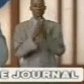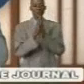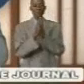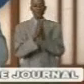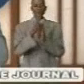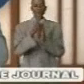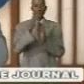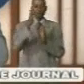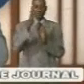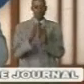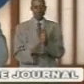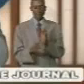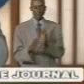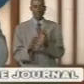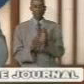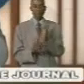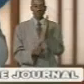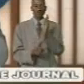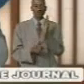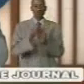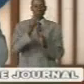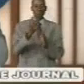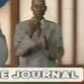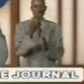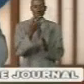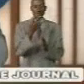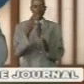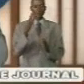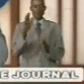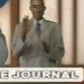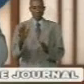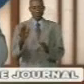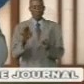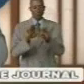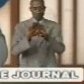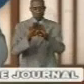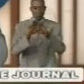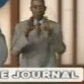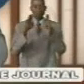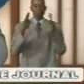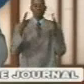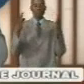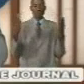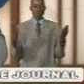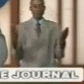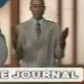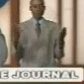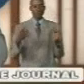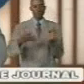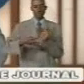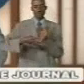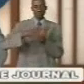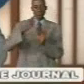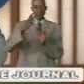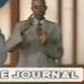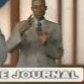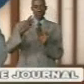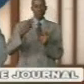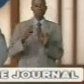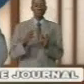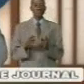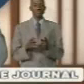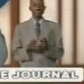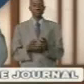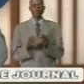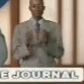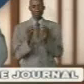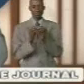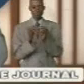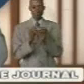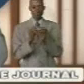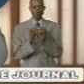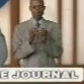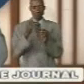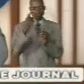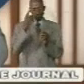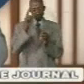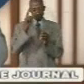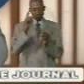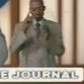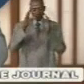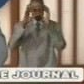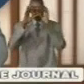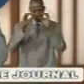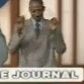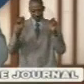10h30, 11h45, cérémonie solennelle d'ouverture de la 14e conférence des chefs d'État et de gouvernement des